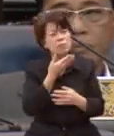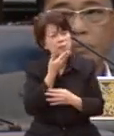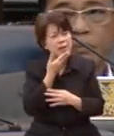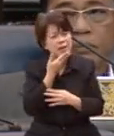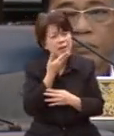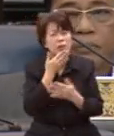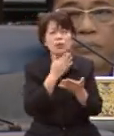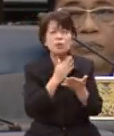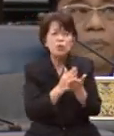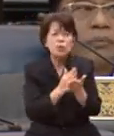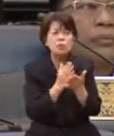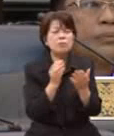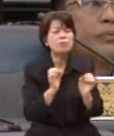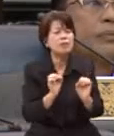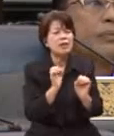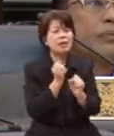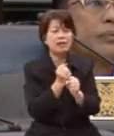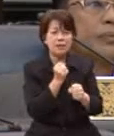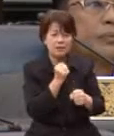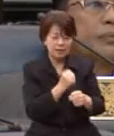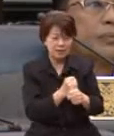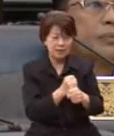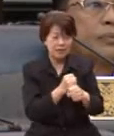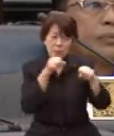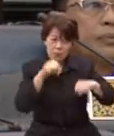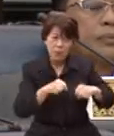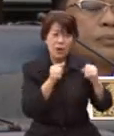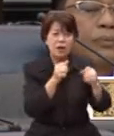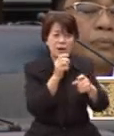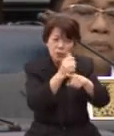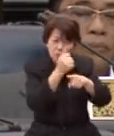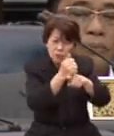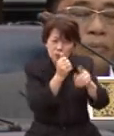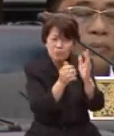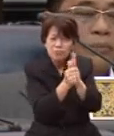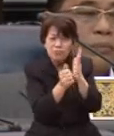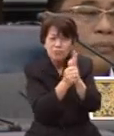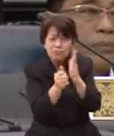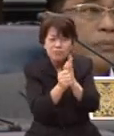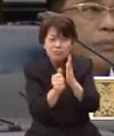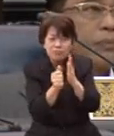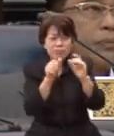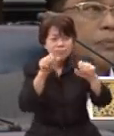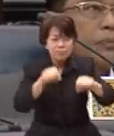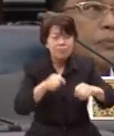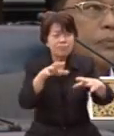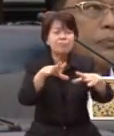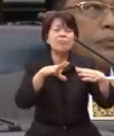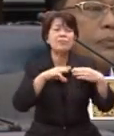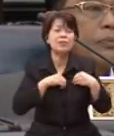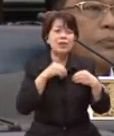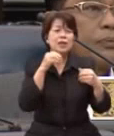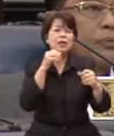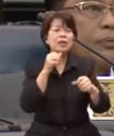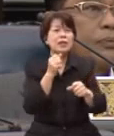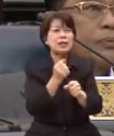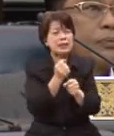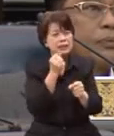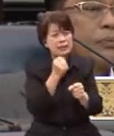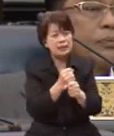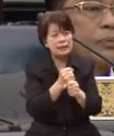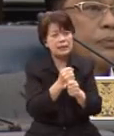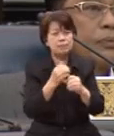kerjaan baru dengan kemahiran baru ya dengan pengairan dagu maka dia boleh dapat pekerjaannya lebih baik yang ketiga